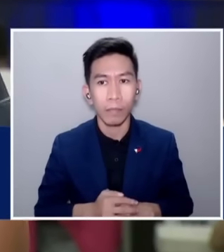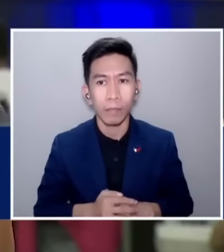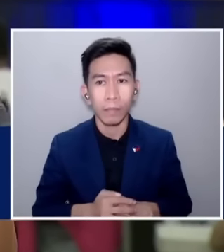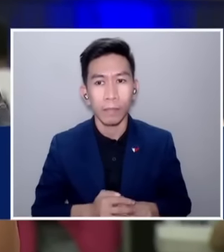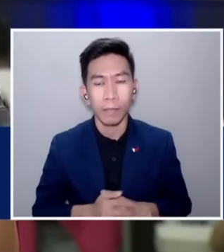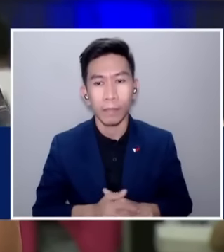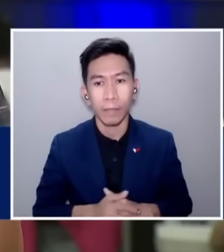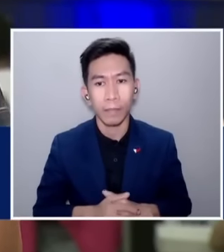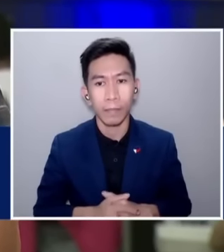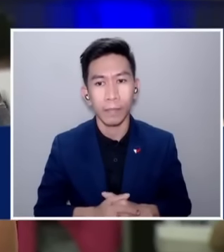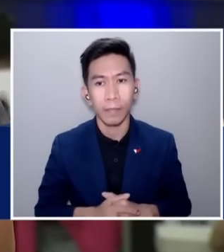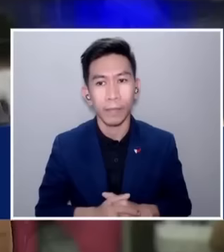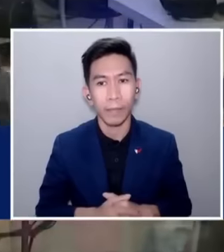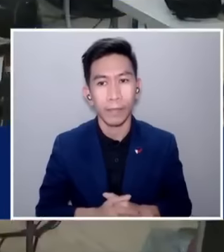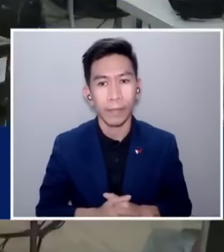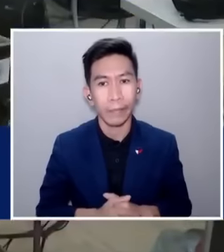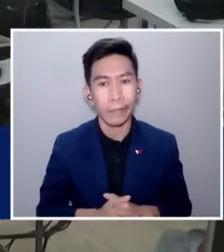that.